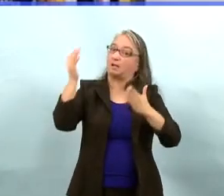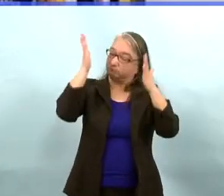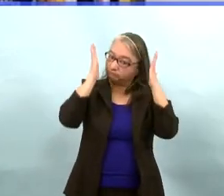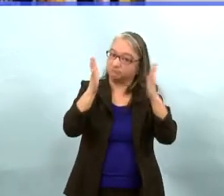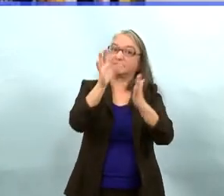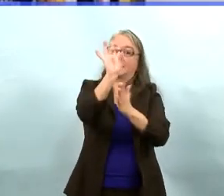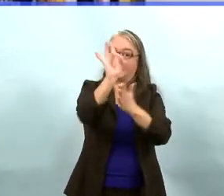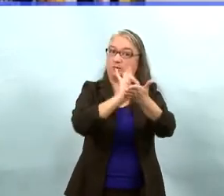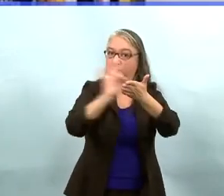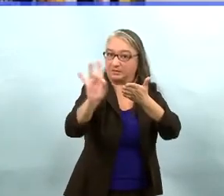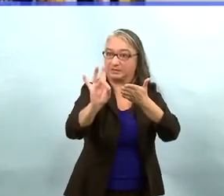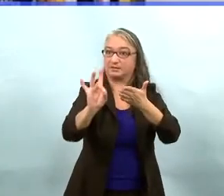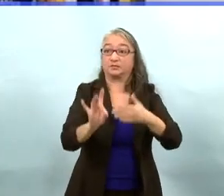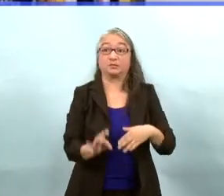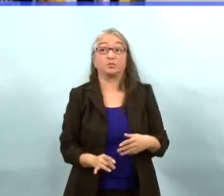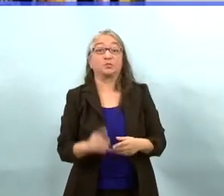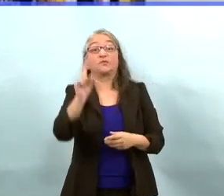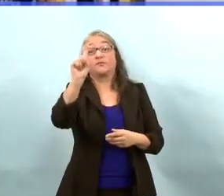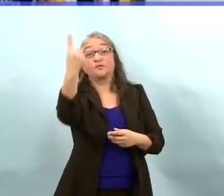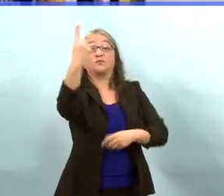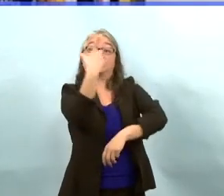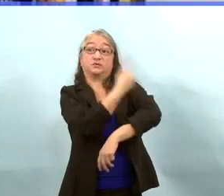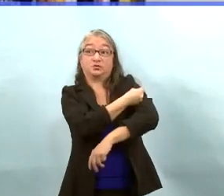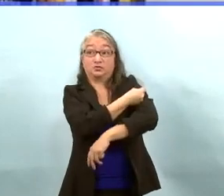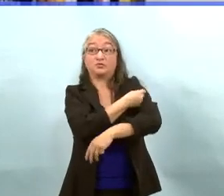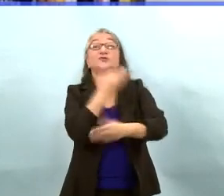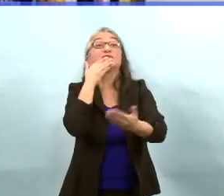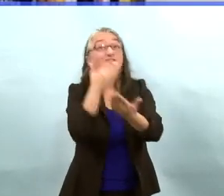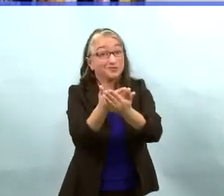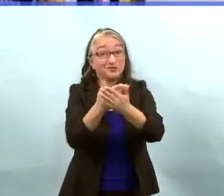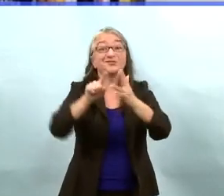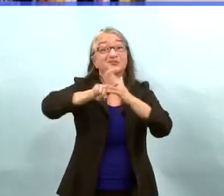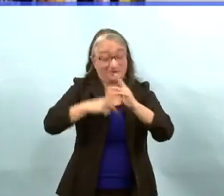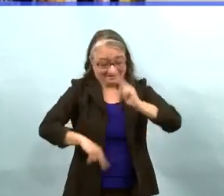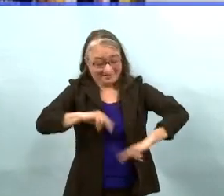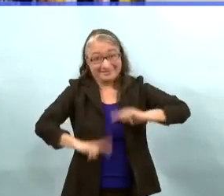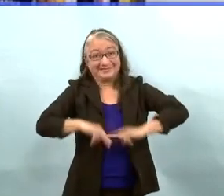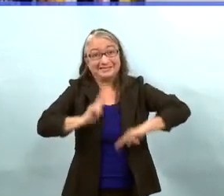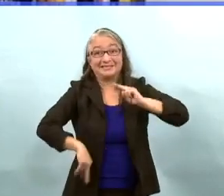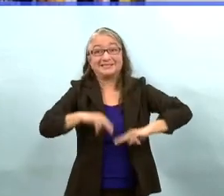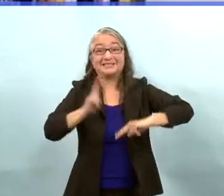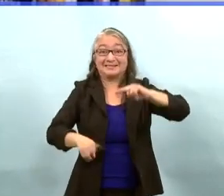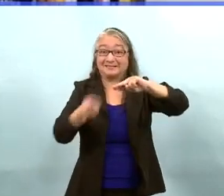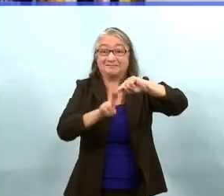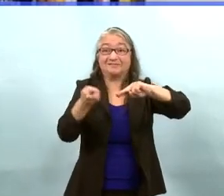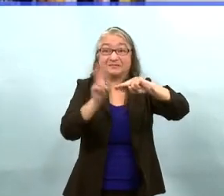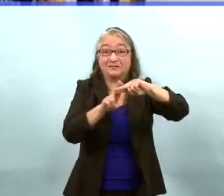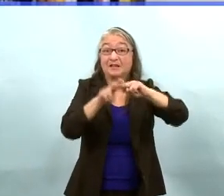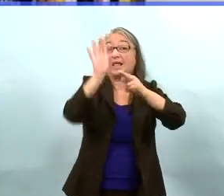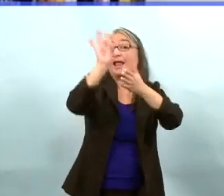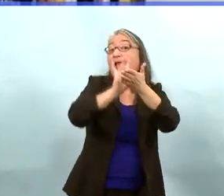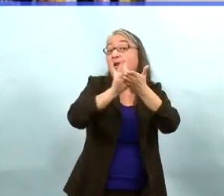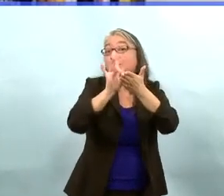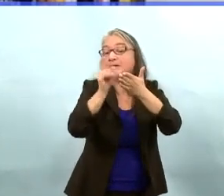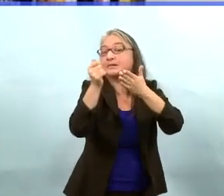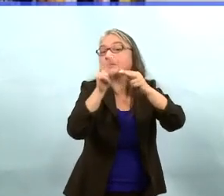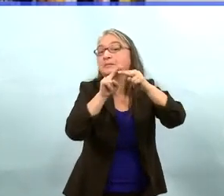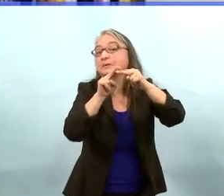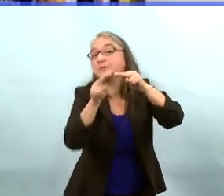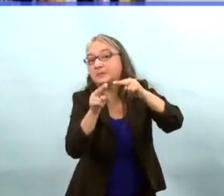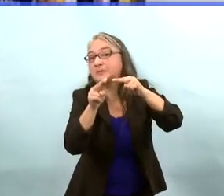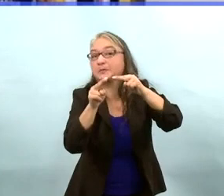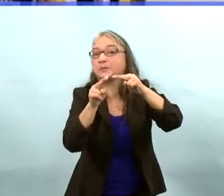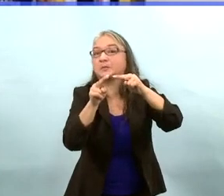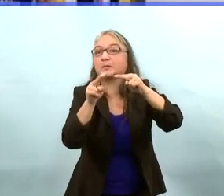9 semaines ou 10 semaines et qu'il n'a pas encore eu la deuxième dose, bien malheureusement, sa protection sera probablement moindre. Mais on n'aura aucun